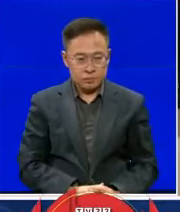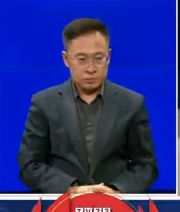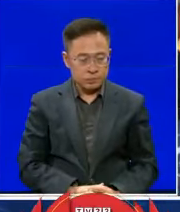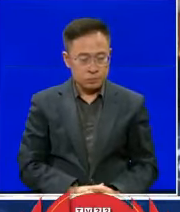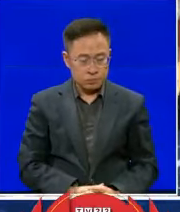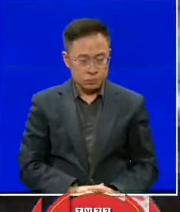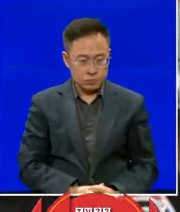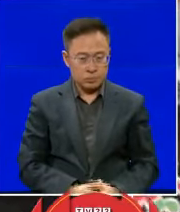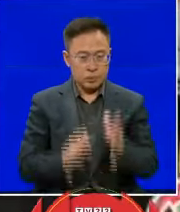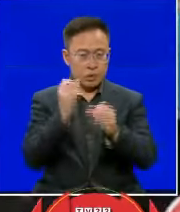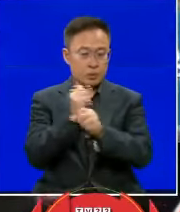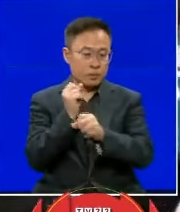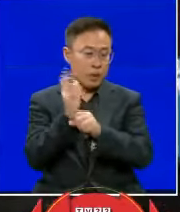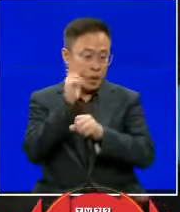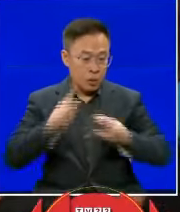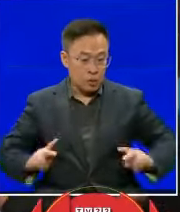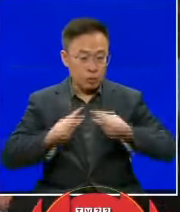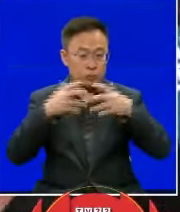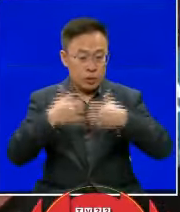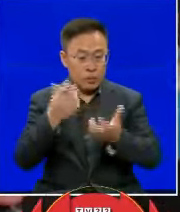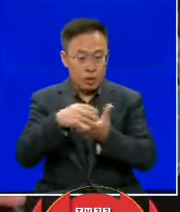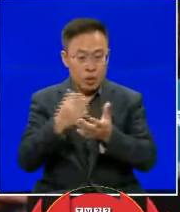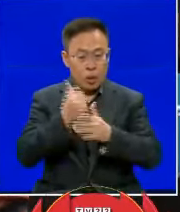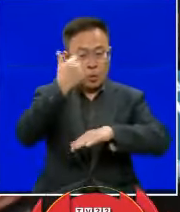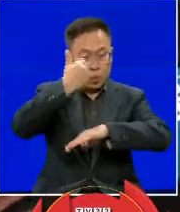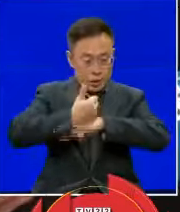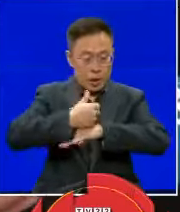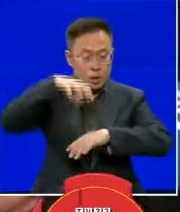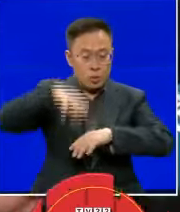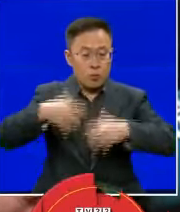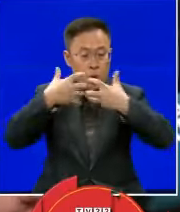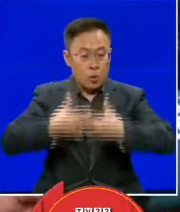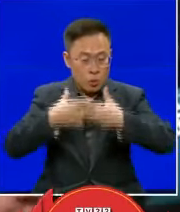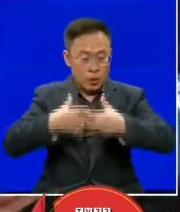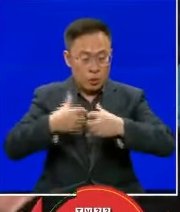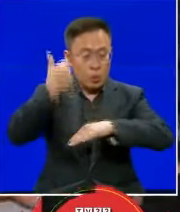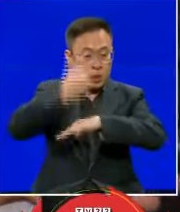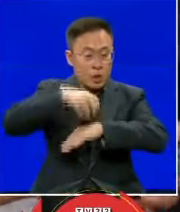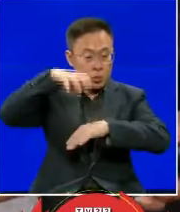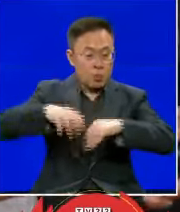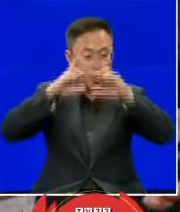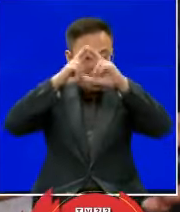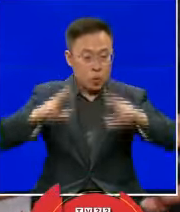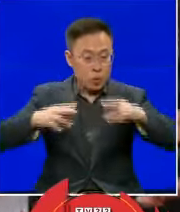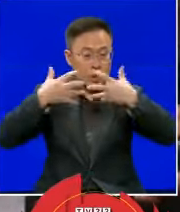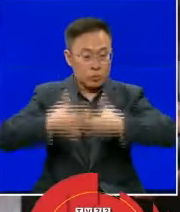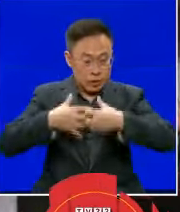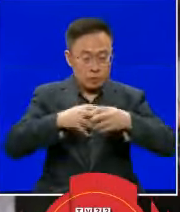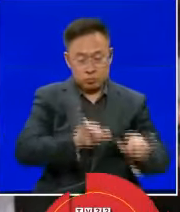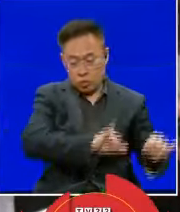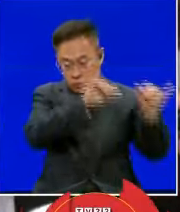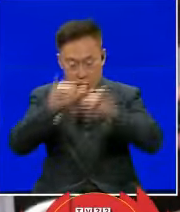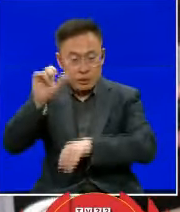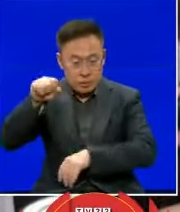กระทรวงอุตสาหกรรมครับก็บอกว่าในการประชุมคณะรัฐมนตรีครั้งถัดไปท่านรัฐมนตรีว่าการอุตสาหกรรมนะครับคุณพิมพภัทราเอง